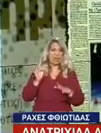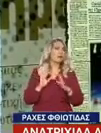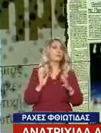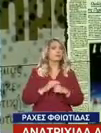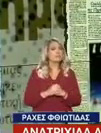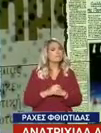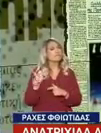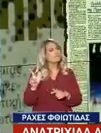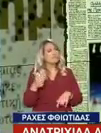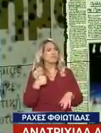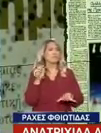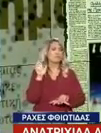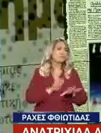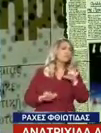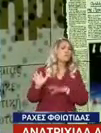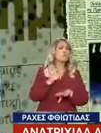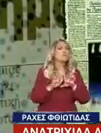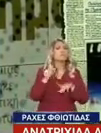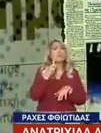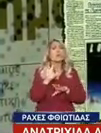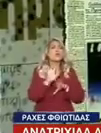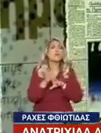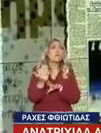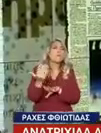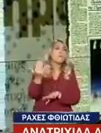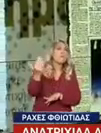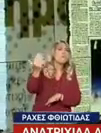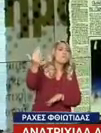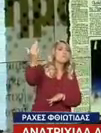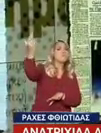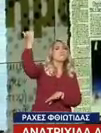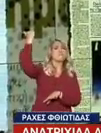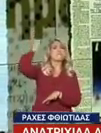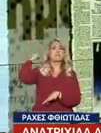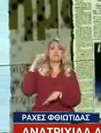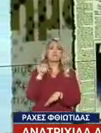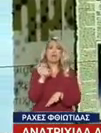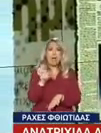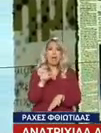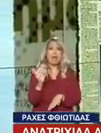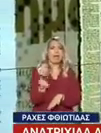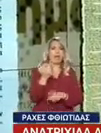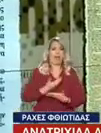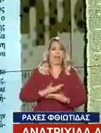Σκάβοντας λοιπόν στο ιστορικό αρχείο του Βήματος και των Νέων, βρήκαμε την ιστορία